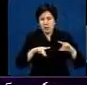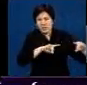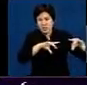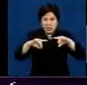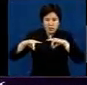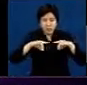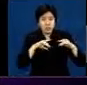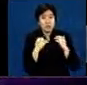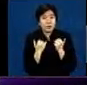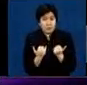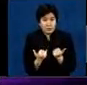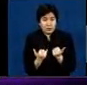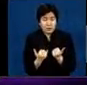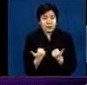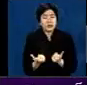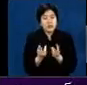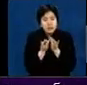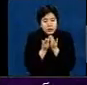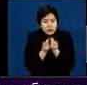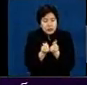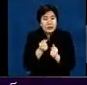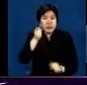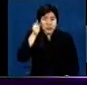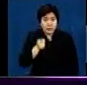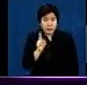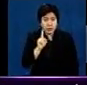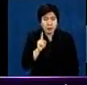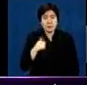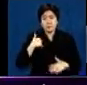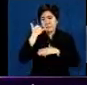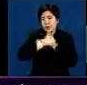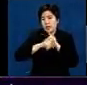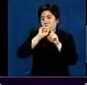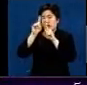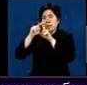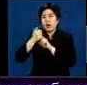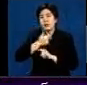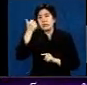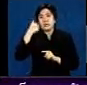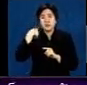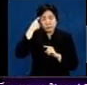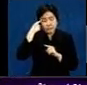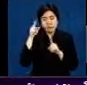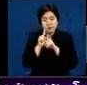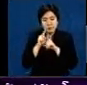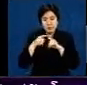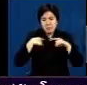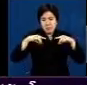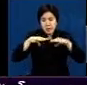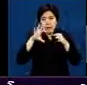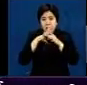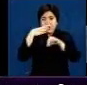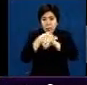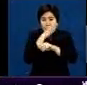จจุบันนั้นโดยข้อเท็จจริงแล้วในหลายๆประเทศที่มีความขัดแย้งทางการเมืองถึงขั้นรุนแรงมี